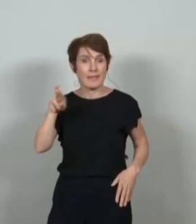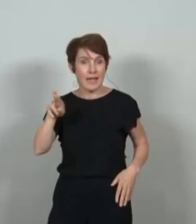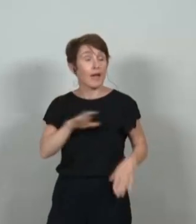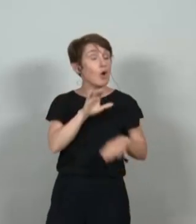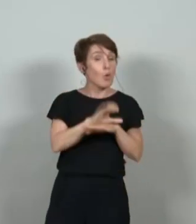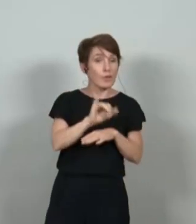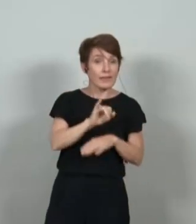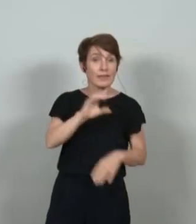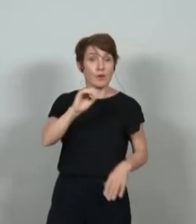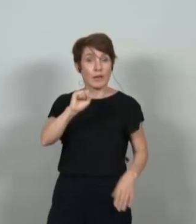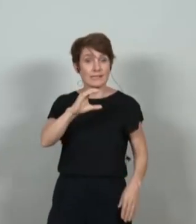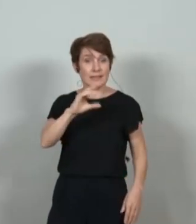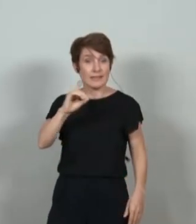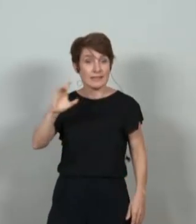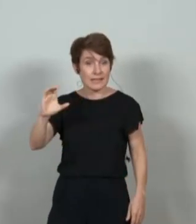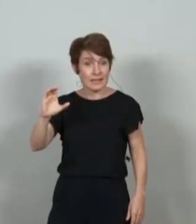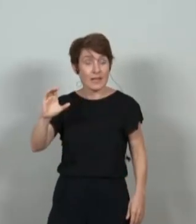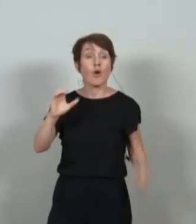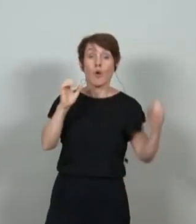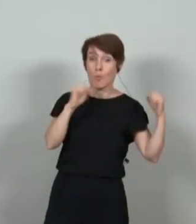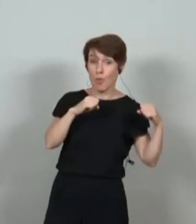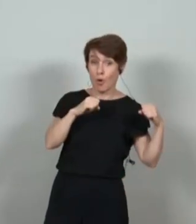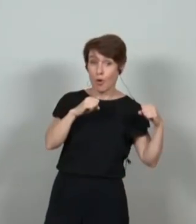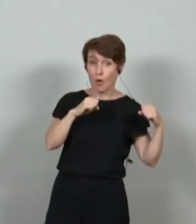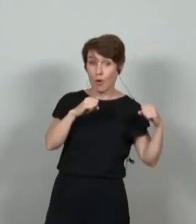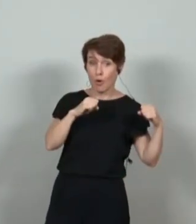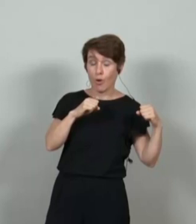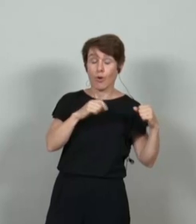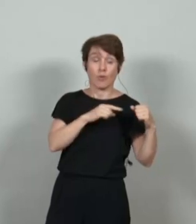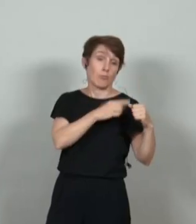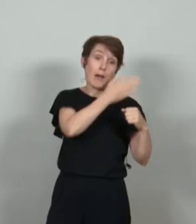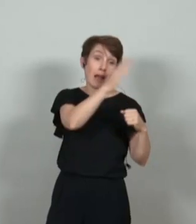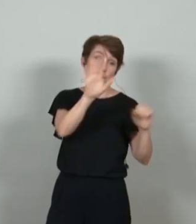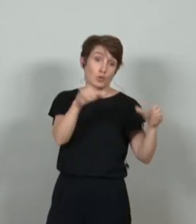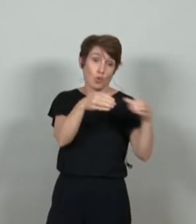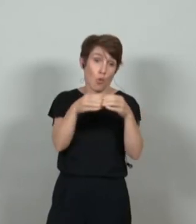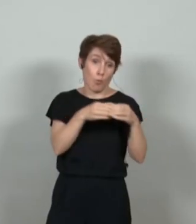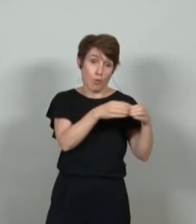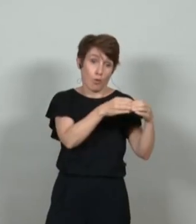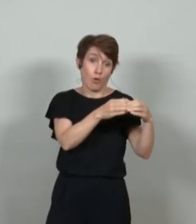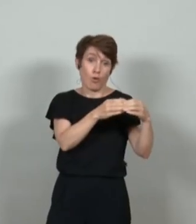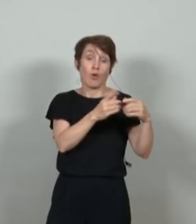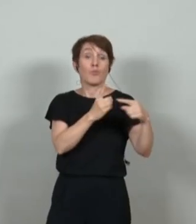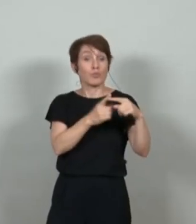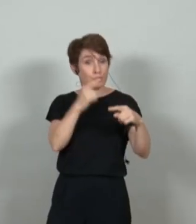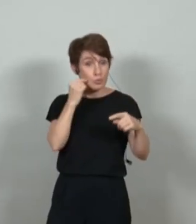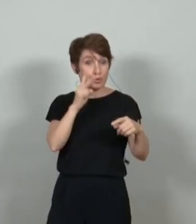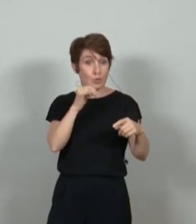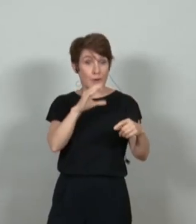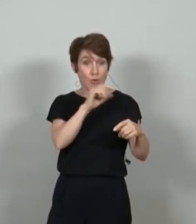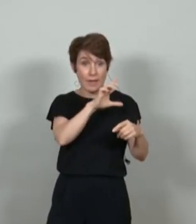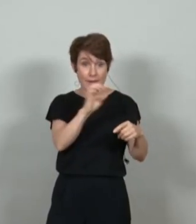ouais c'est des décès qui votent pour donc les autres groupes et Monsieur picolé